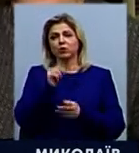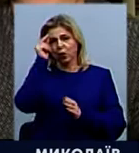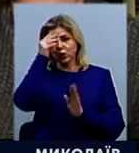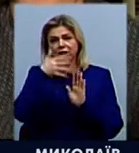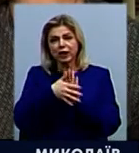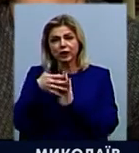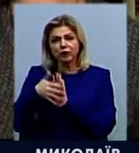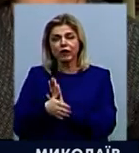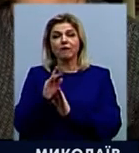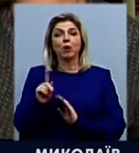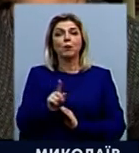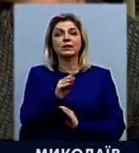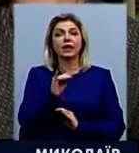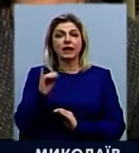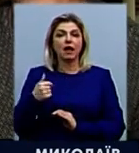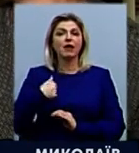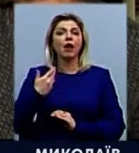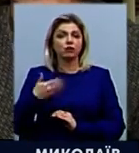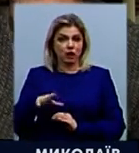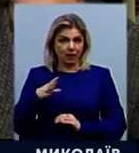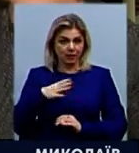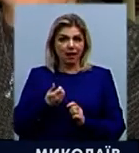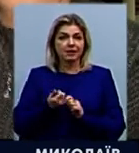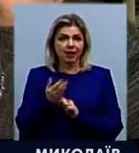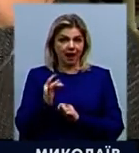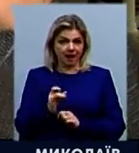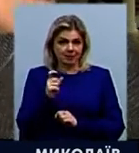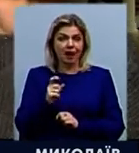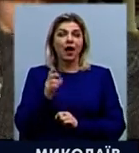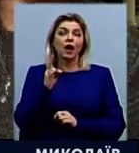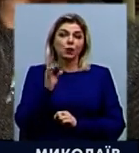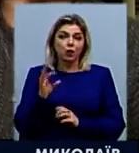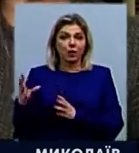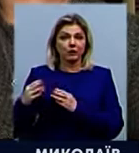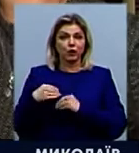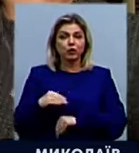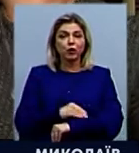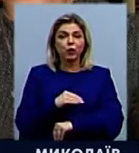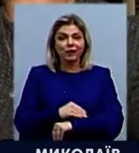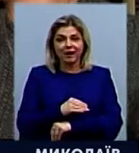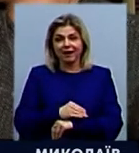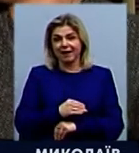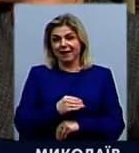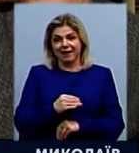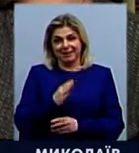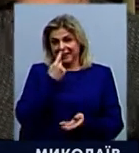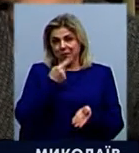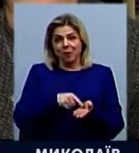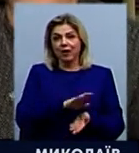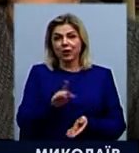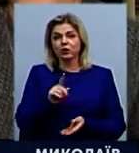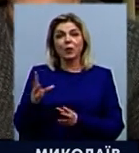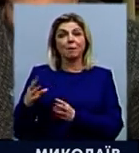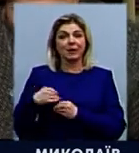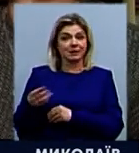досліджувати. В музеї я вже була кілька разів, але з чоловіком ми ще якось не співпадало, щоб ми сюди дійшли,